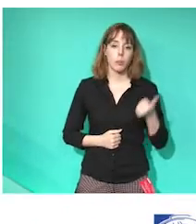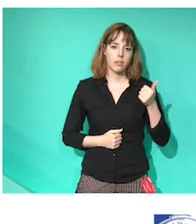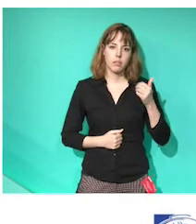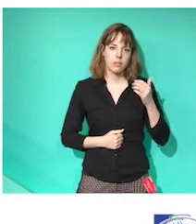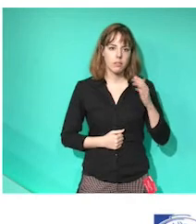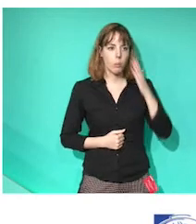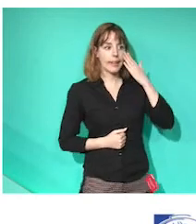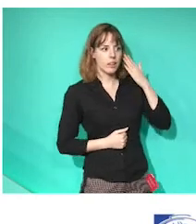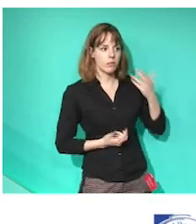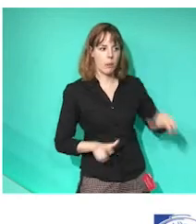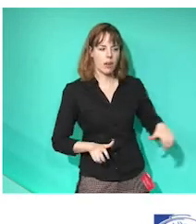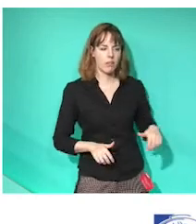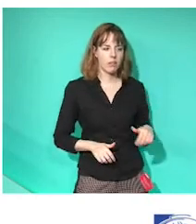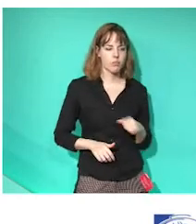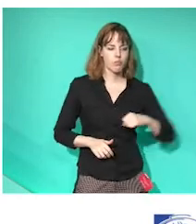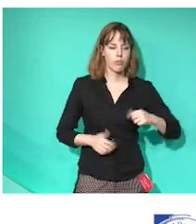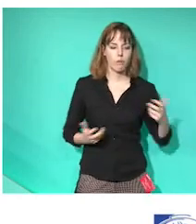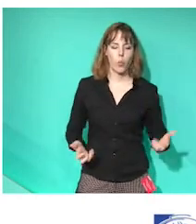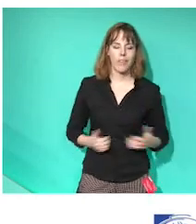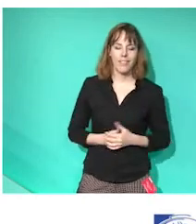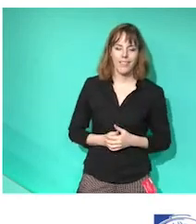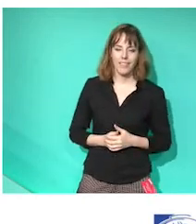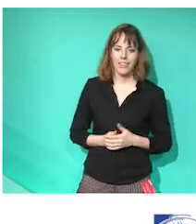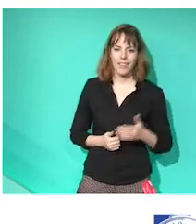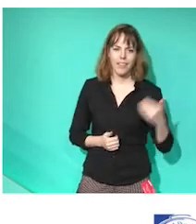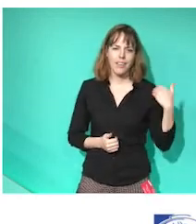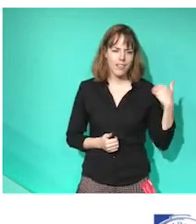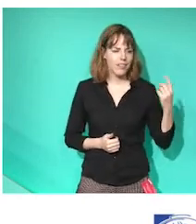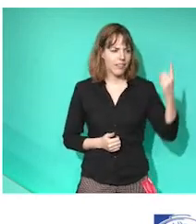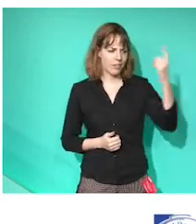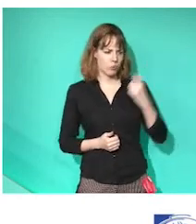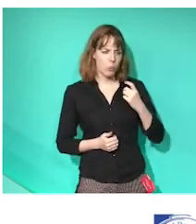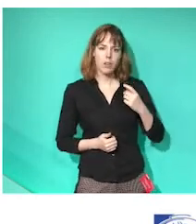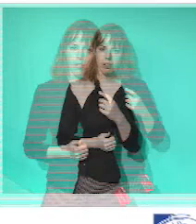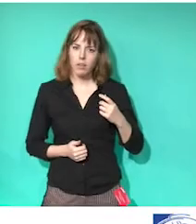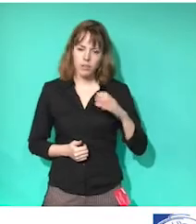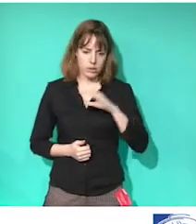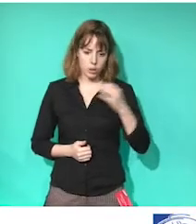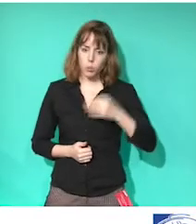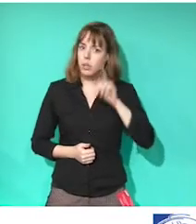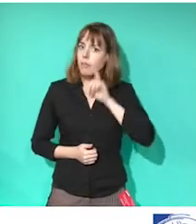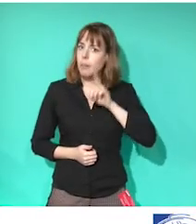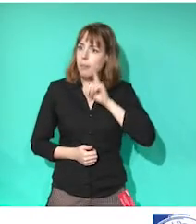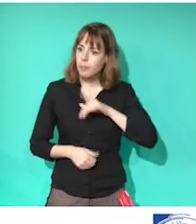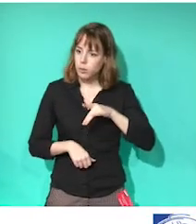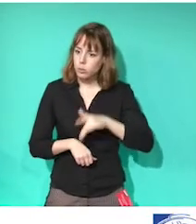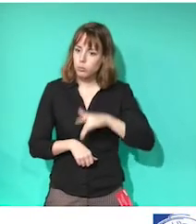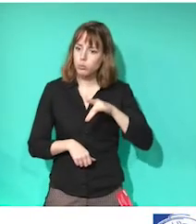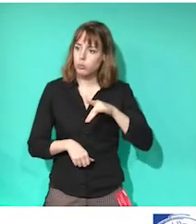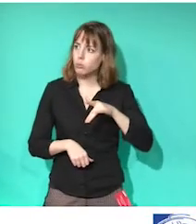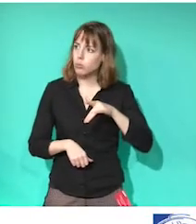obéissante. Ah ben. Tu as dit tout à l'heure, tu as posé la question de savoir si 100% des femmes avaient été exposées